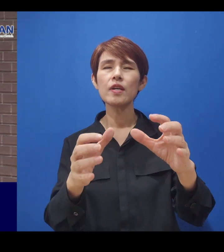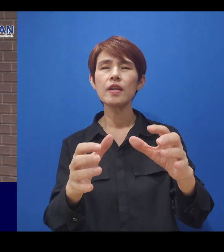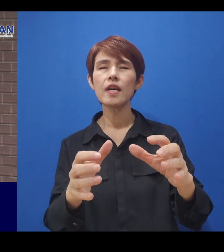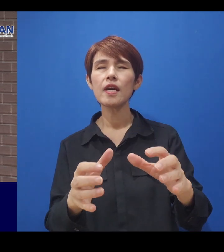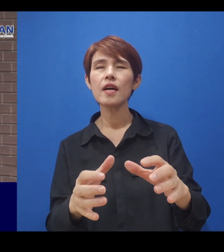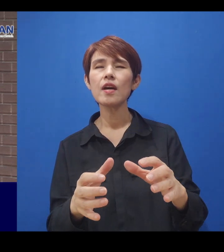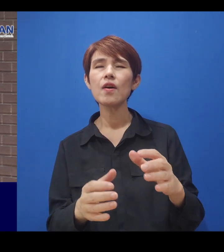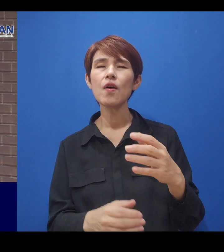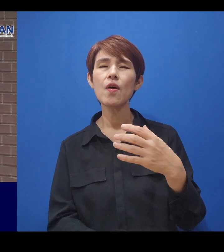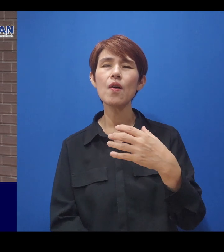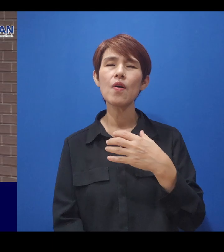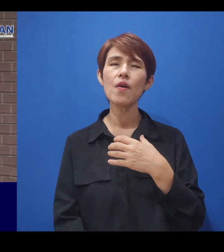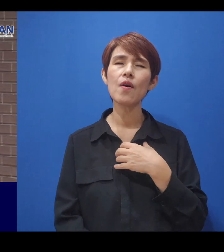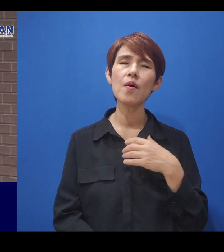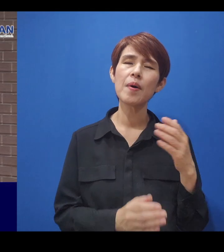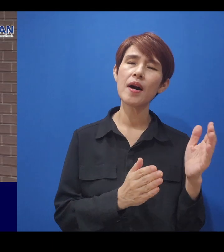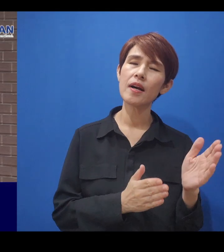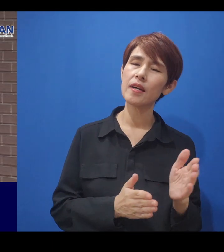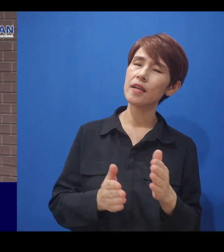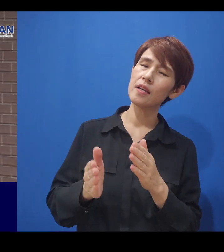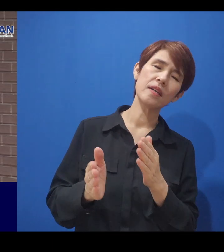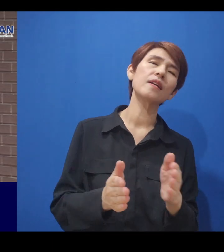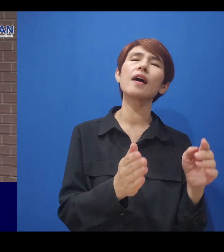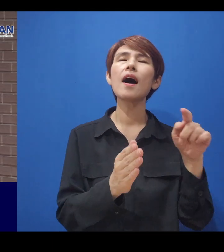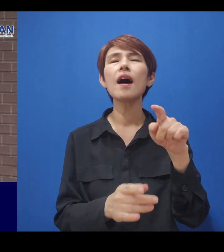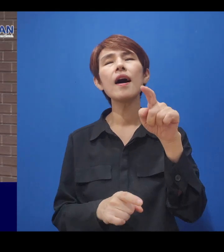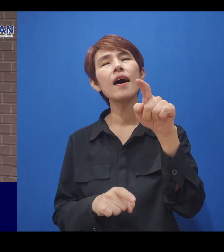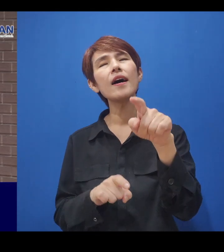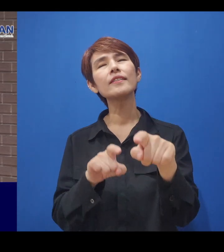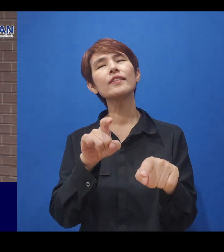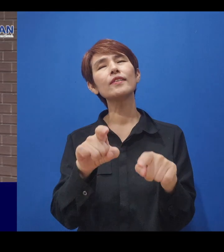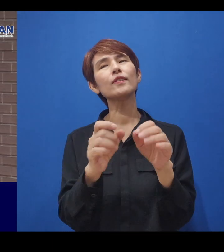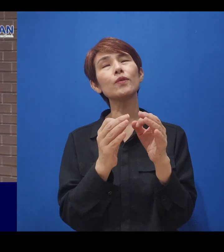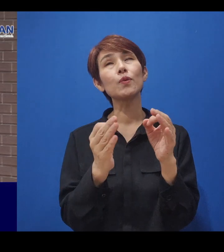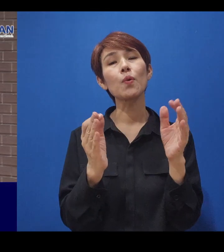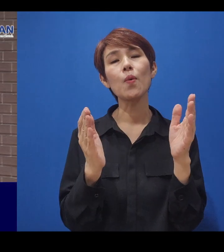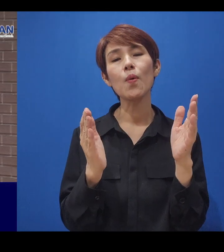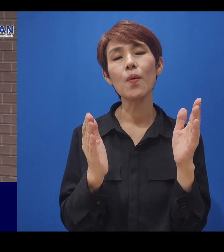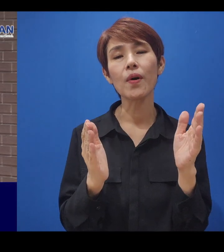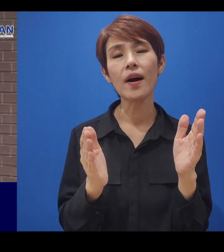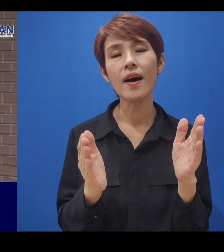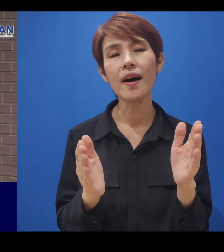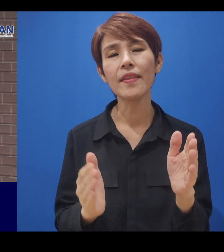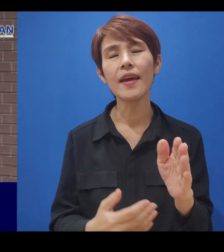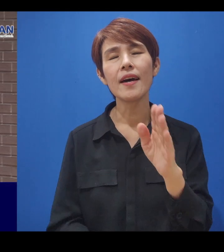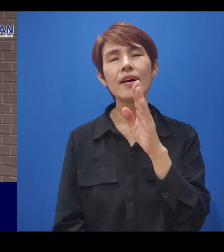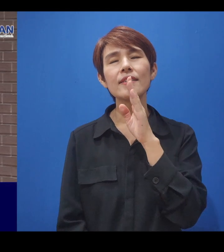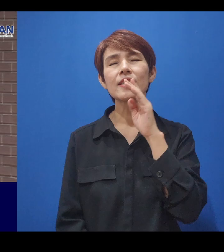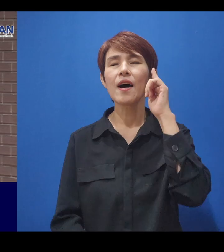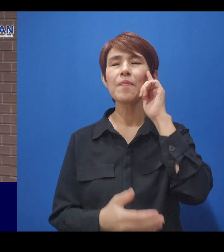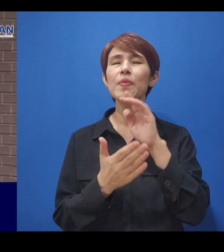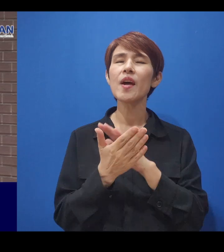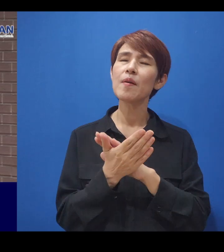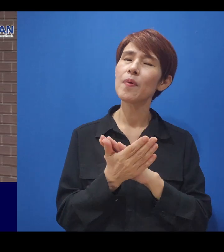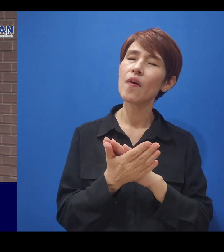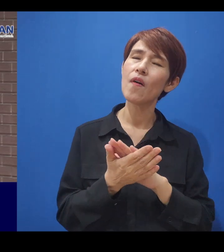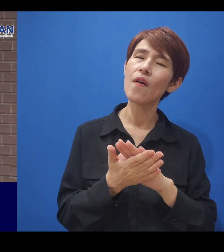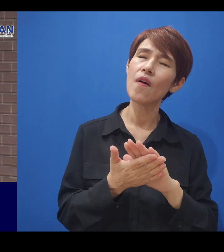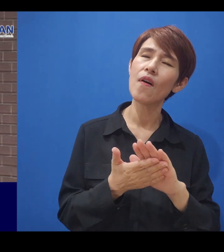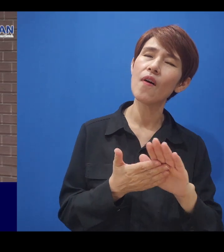땅 위에 험한 길 가는 동안